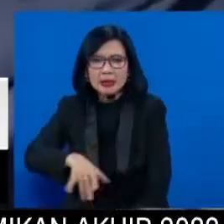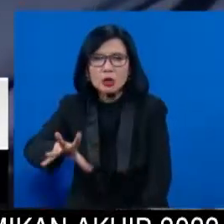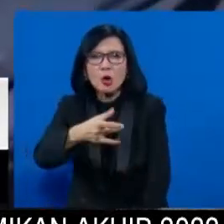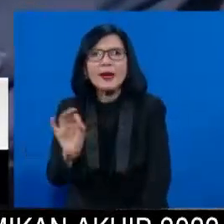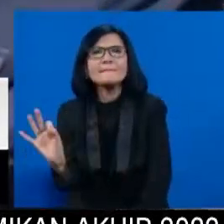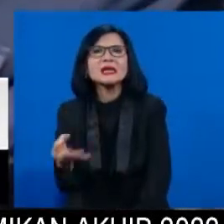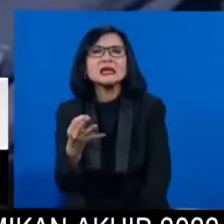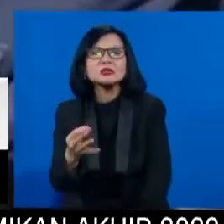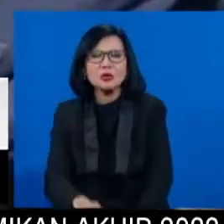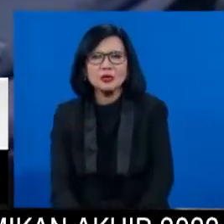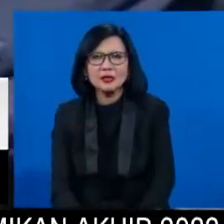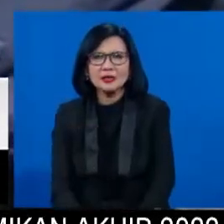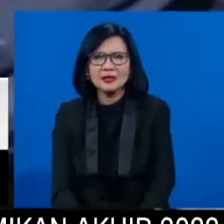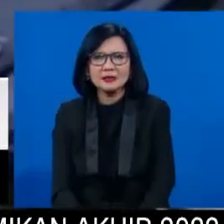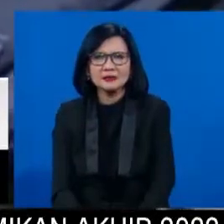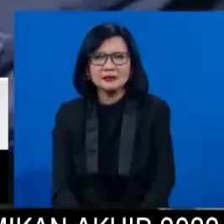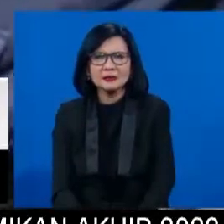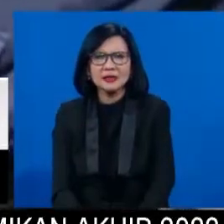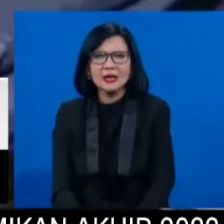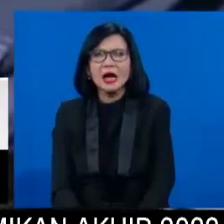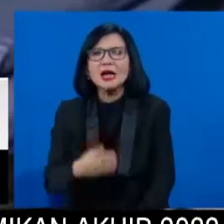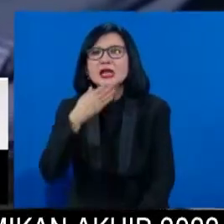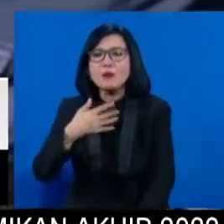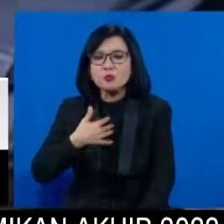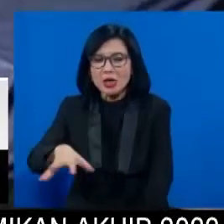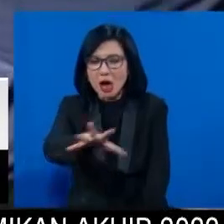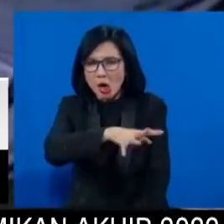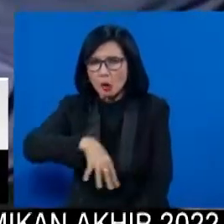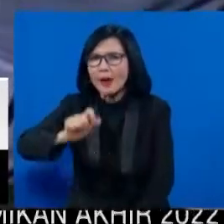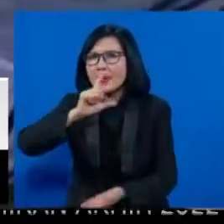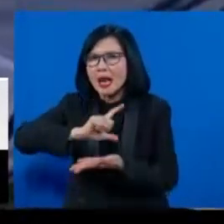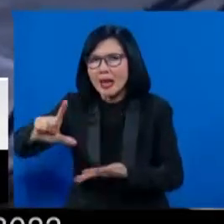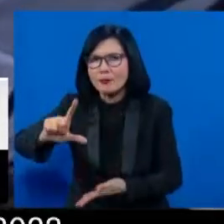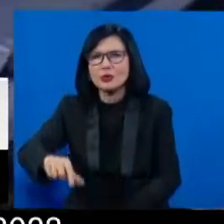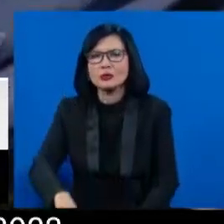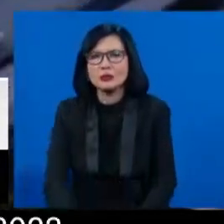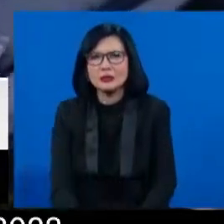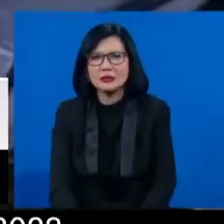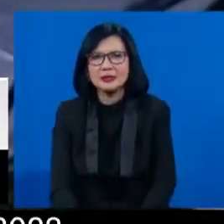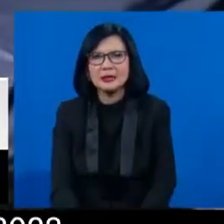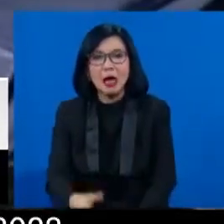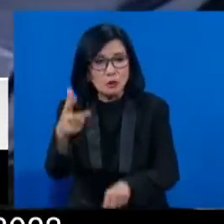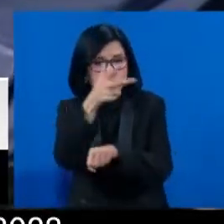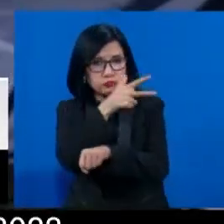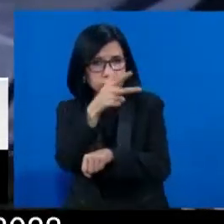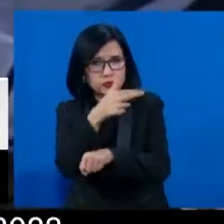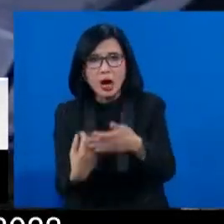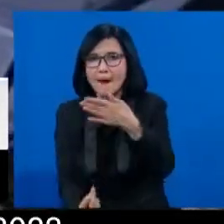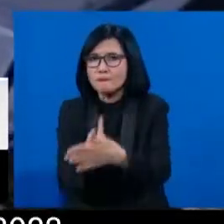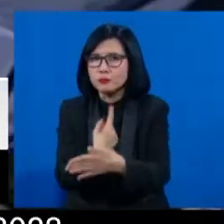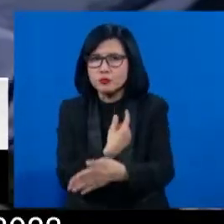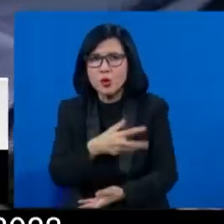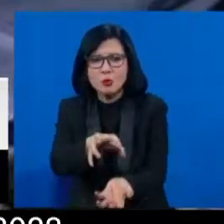tidak terpakai. Karena dianggap meresahkan, pemilik kolam melaporkan ke pihak damkar Subang. Sejumlah video penampakan buaya muara